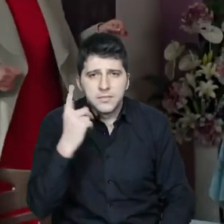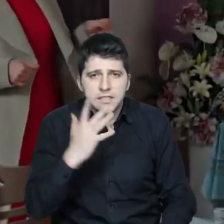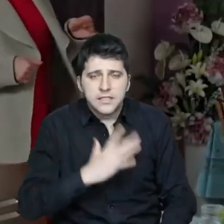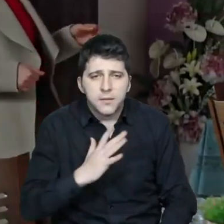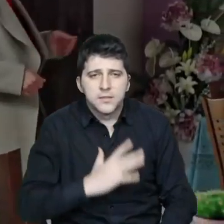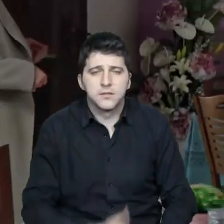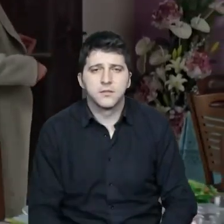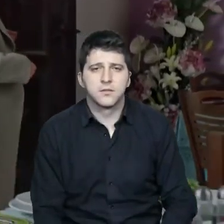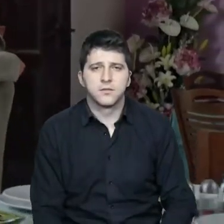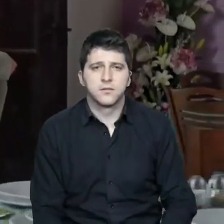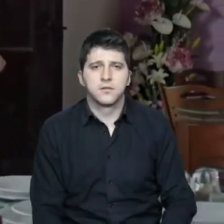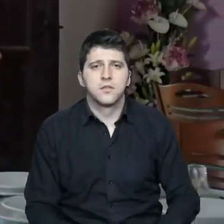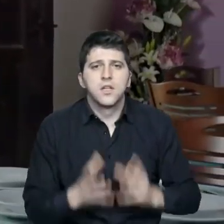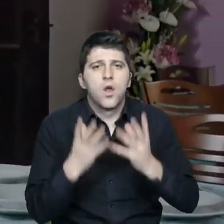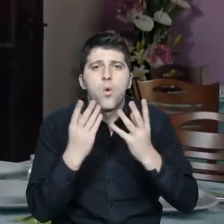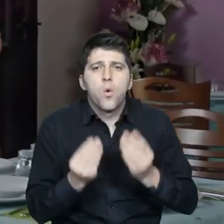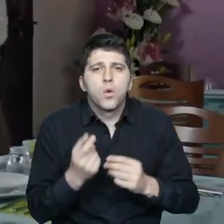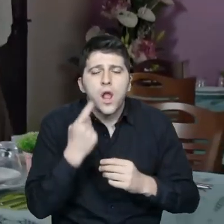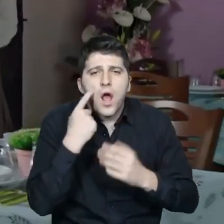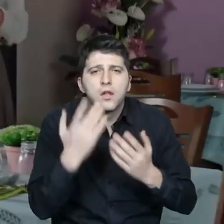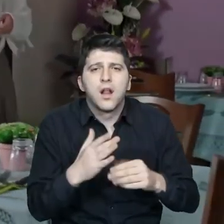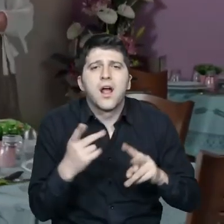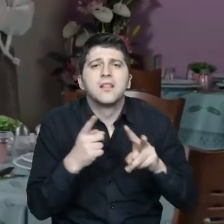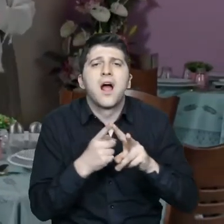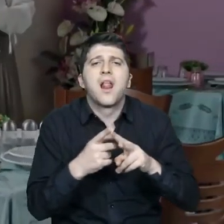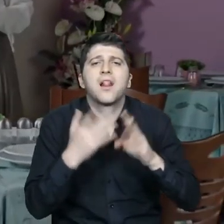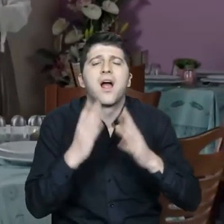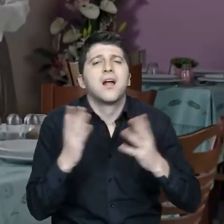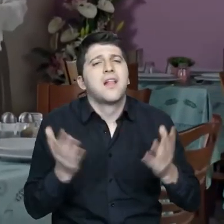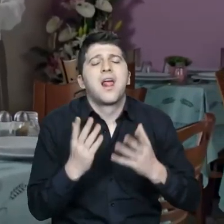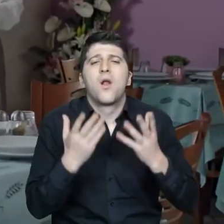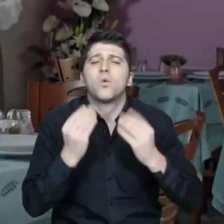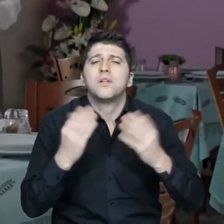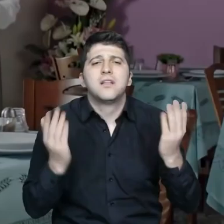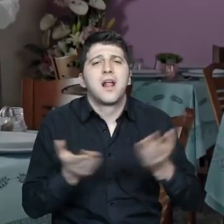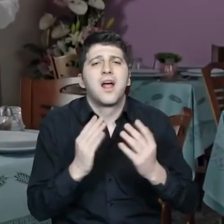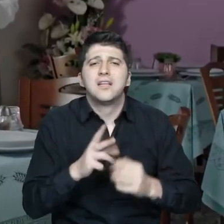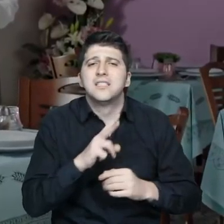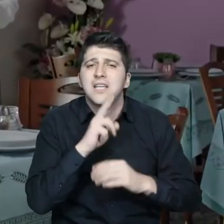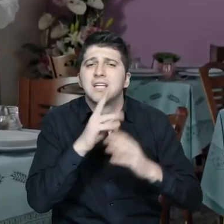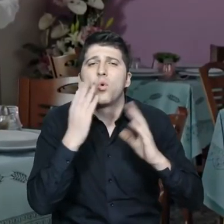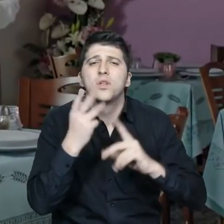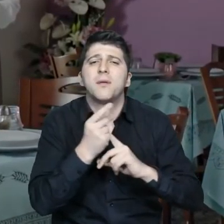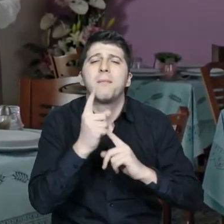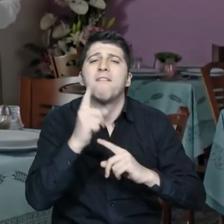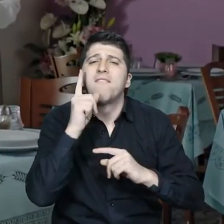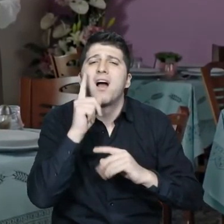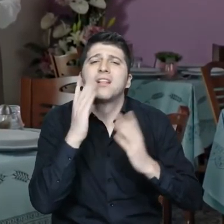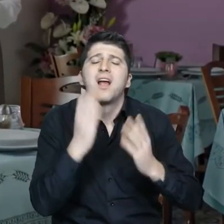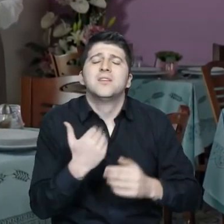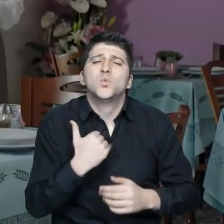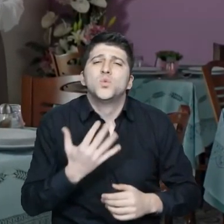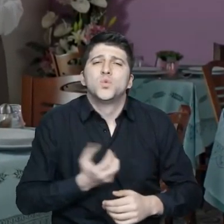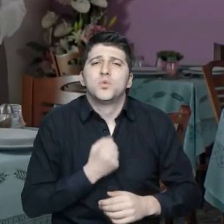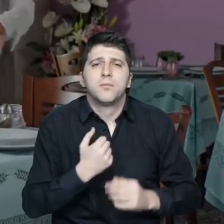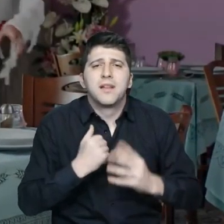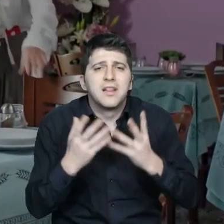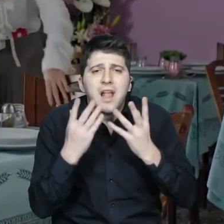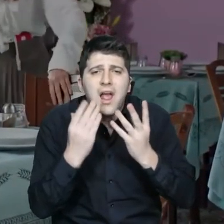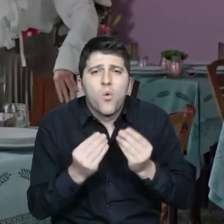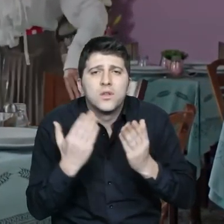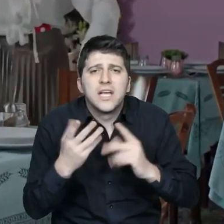misin? Ne oldu? Hayırdır? Ah Nalan, ah neler oldu, neler. Yazık oldu İbrahim'e. Vallahi içim sızladı. Ne